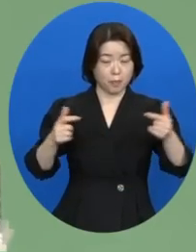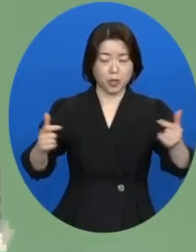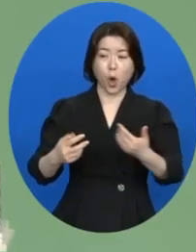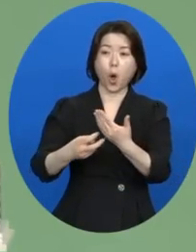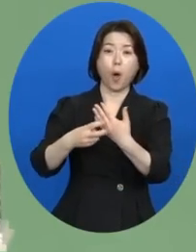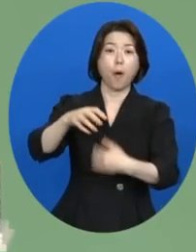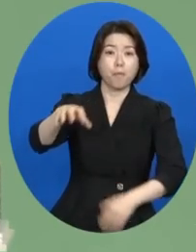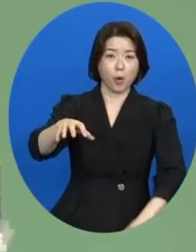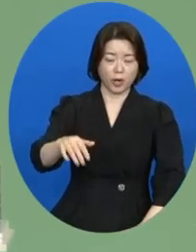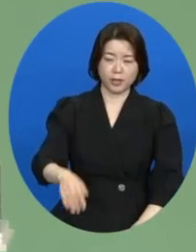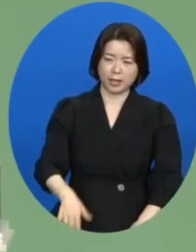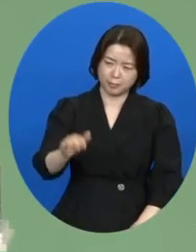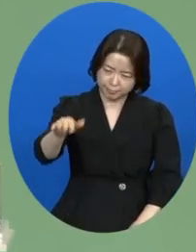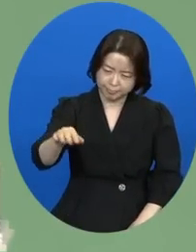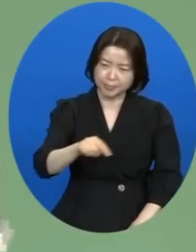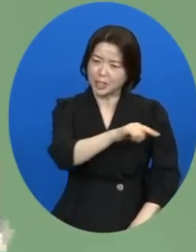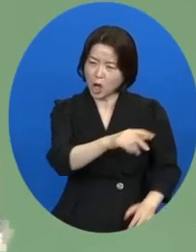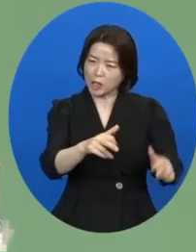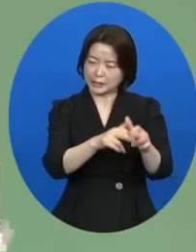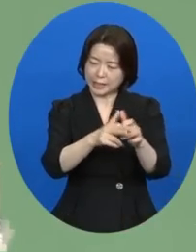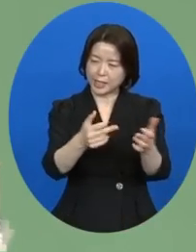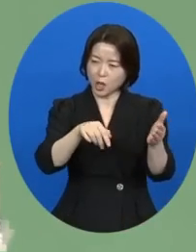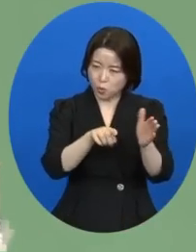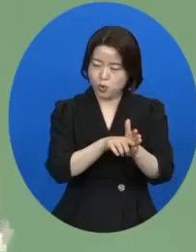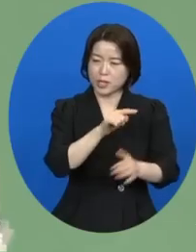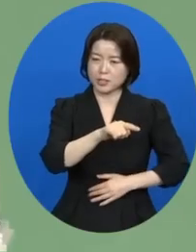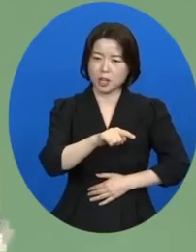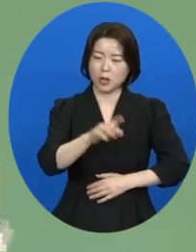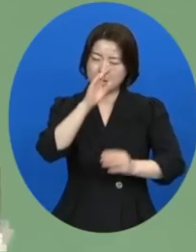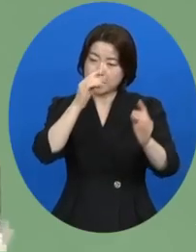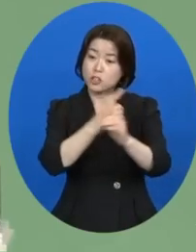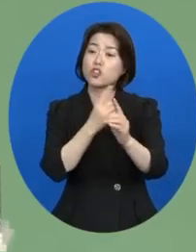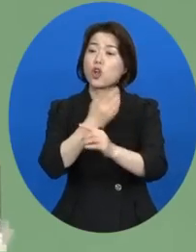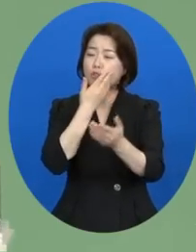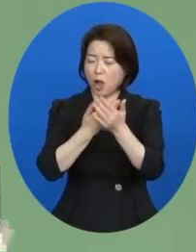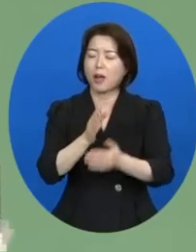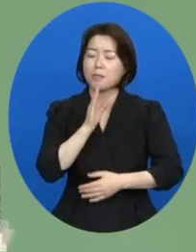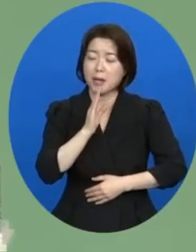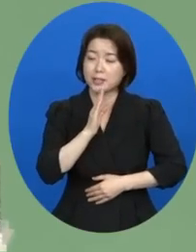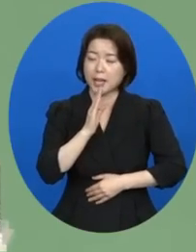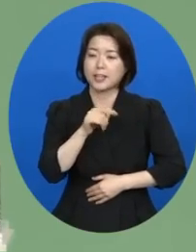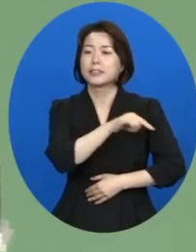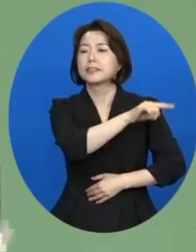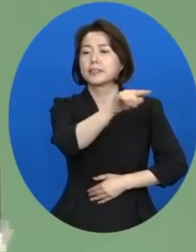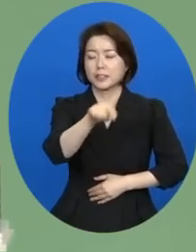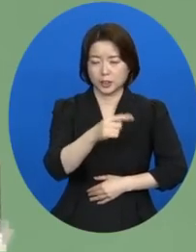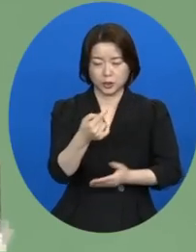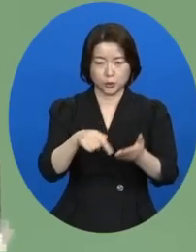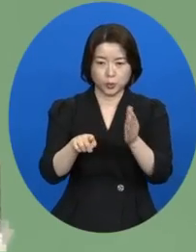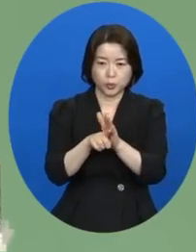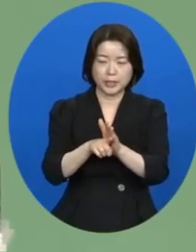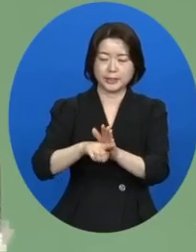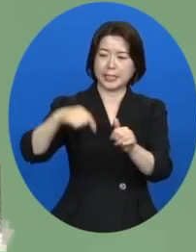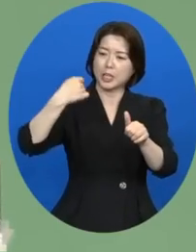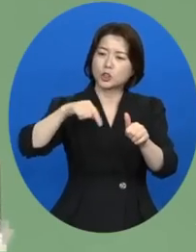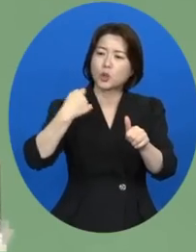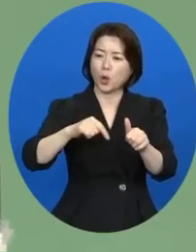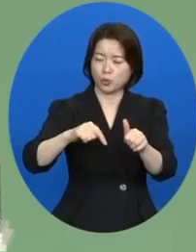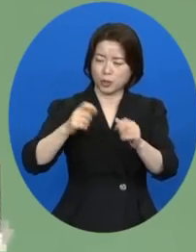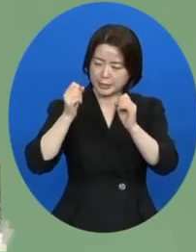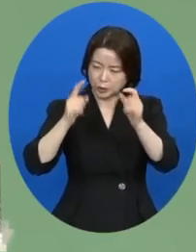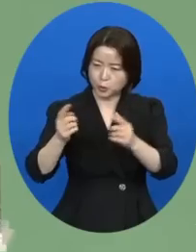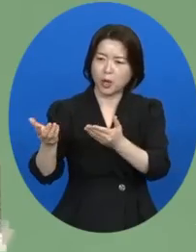쪽에 장애를 가진 아이를 위해 치료도 중요하지만 그들을 위해 교육의